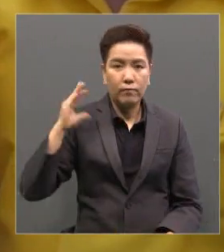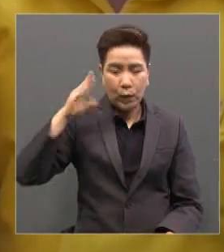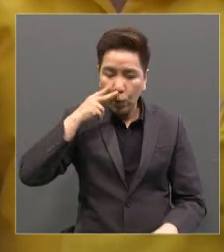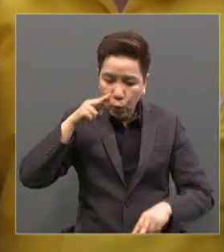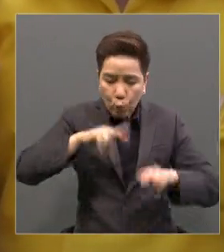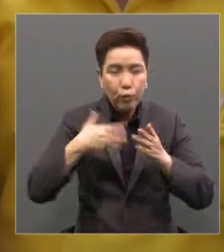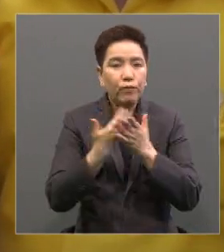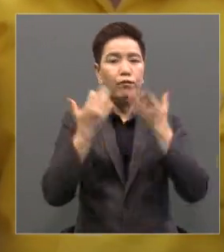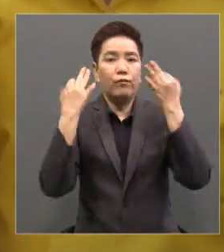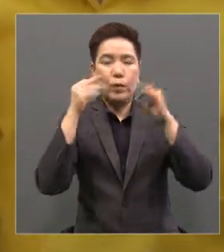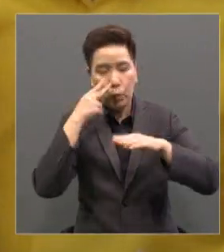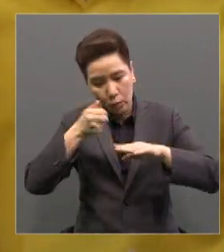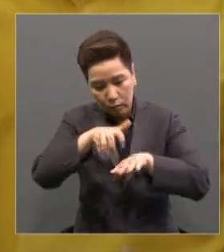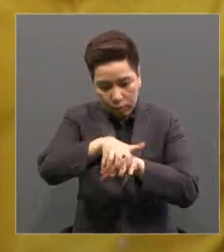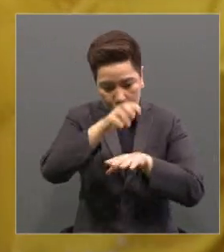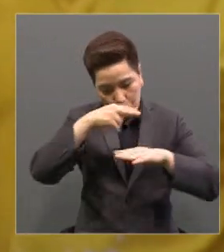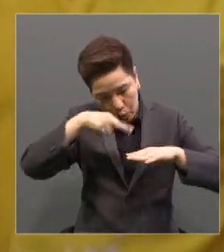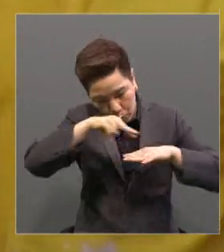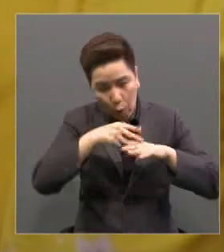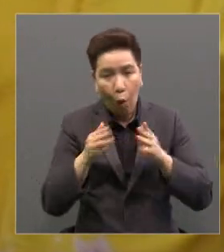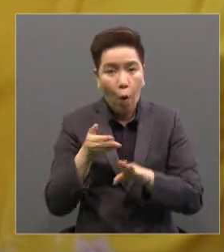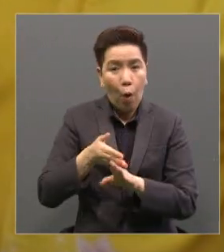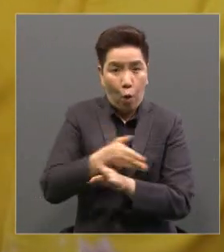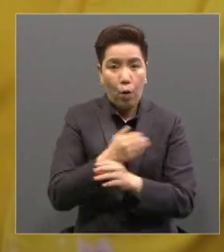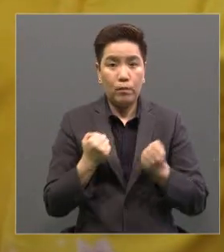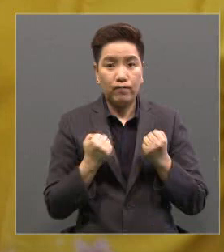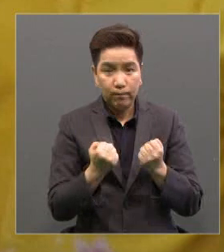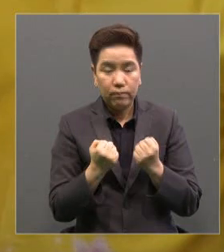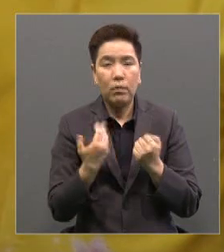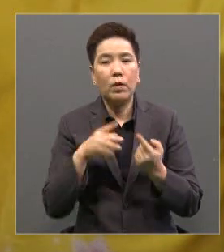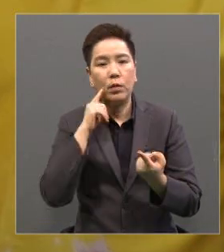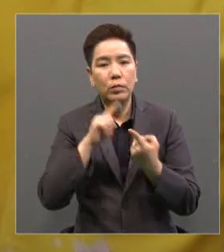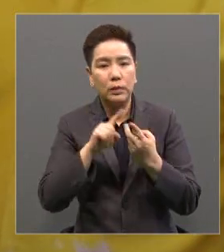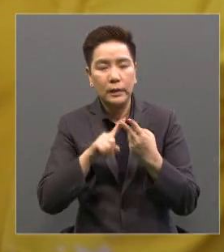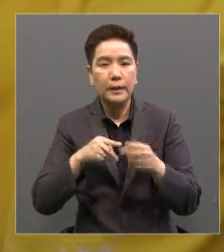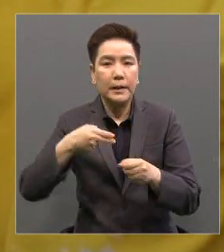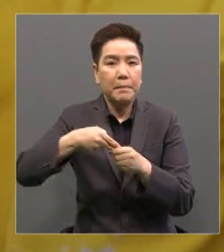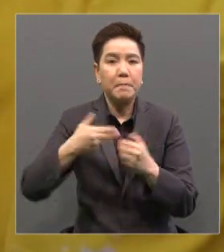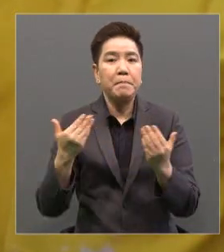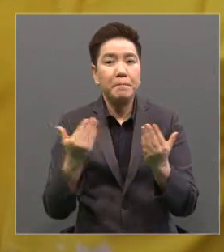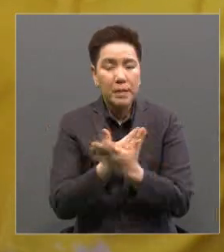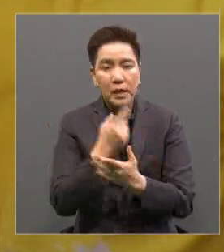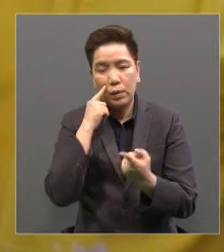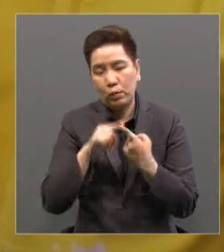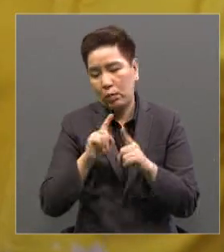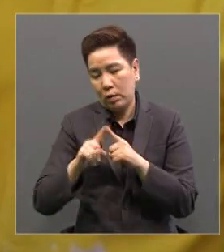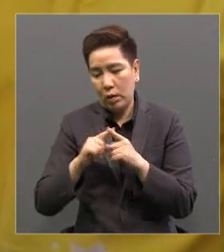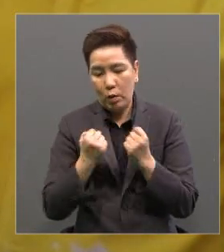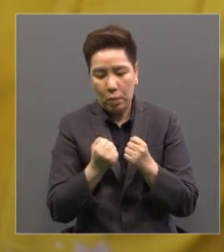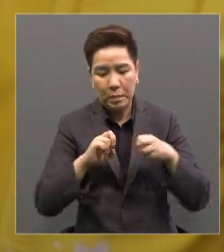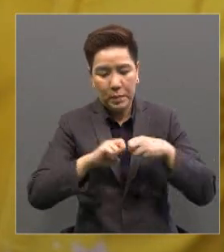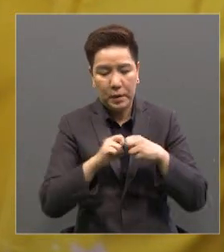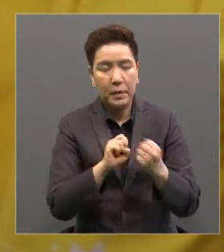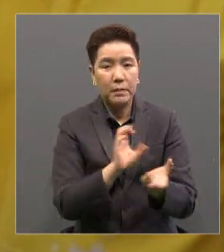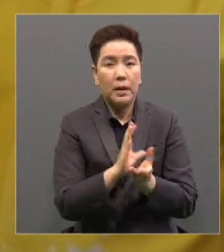ดูแลตรวจรถก่อนการเดินทางนะครับรวมถึงการเปลี่ยนน้ำมันเครื่องหรือเวลารถมีปัญหา